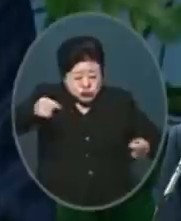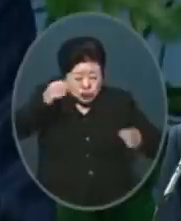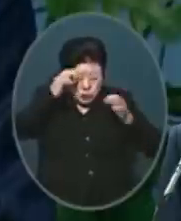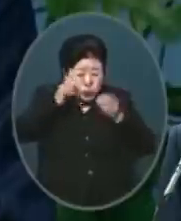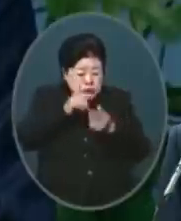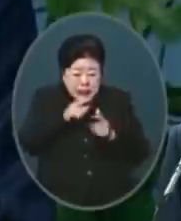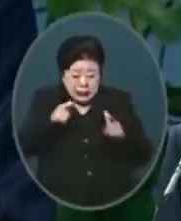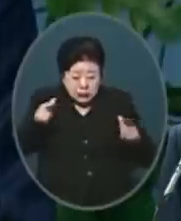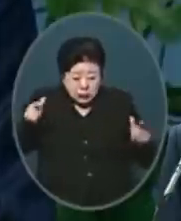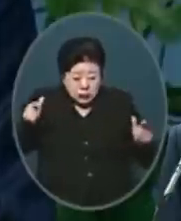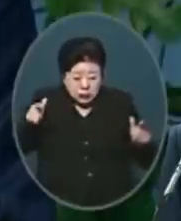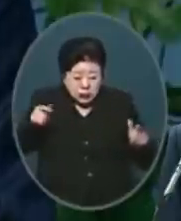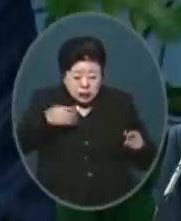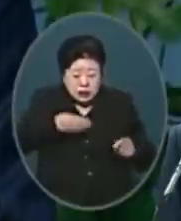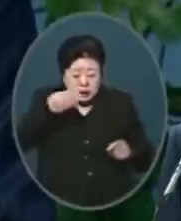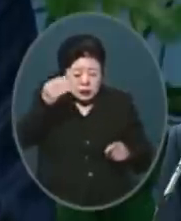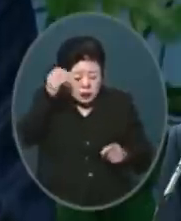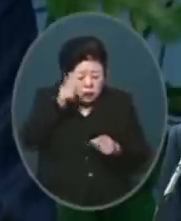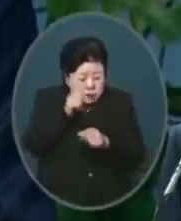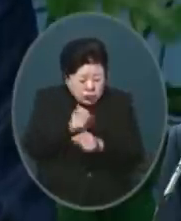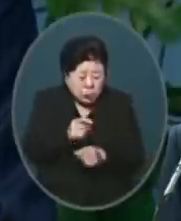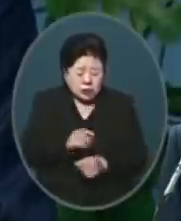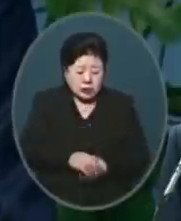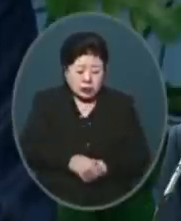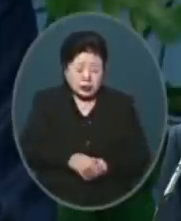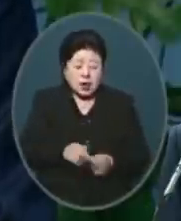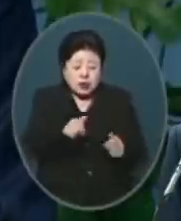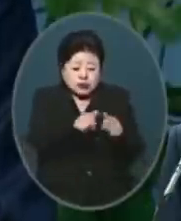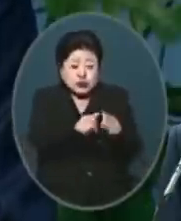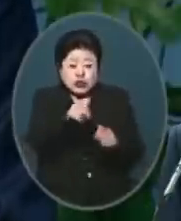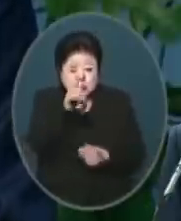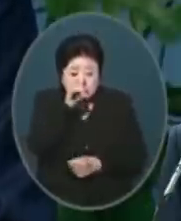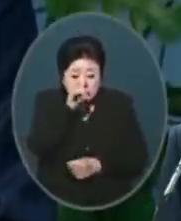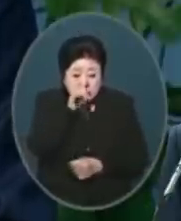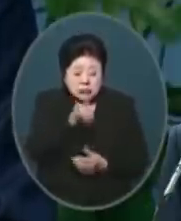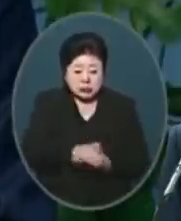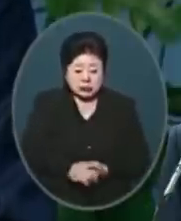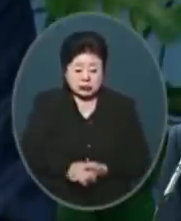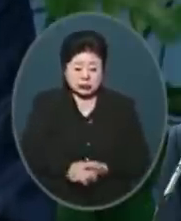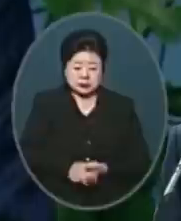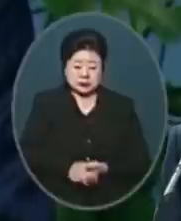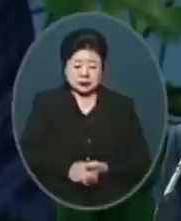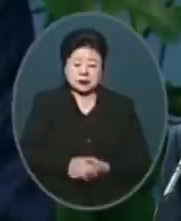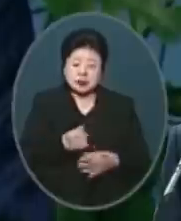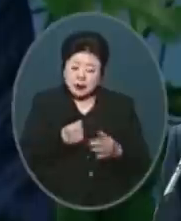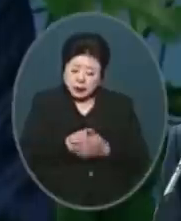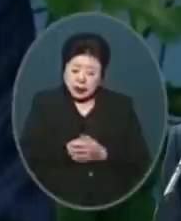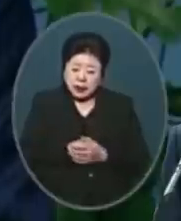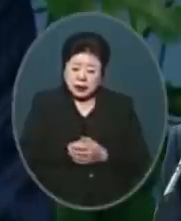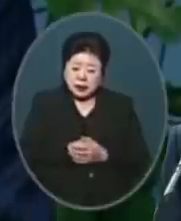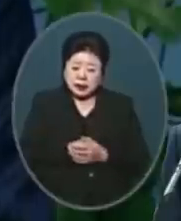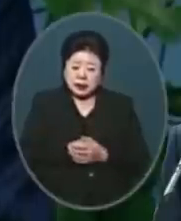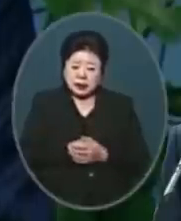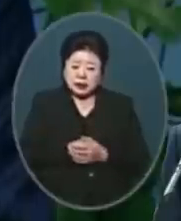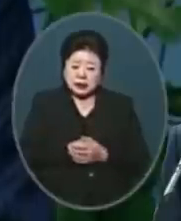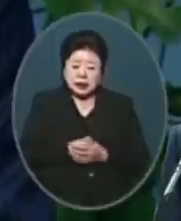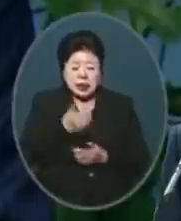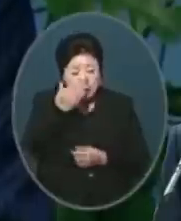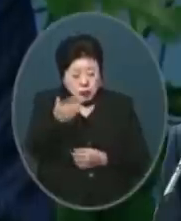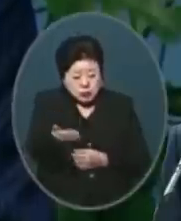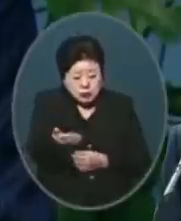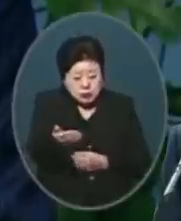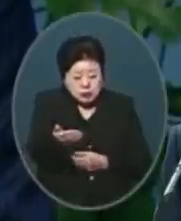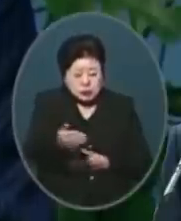안 보여도 4차원의 영성으로 붙어 있는 것입니다. 그래서 그걸